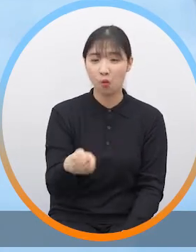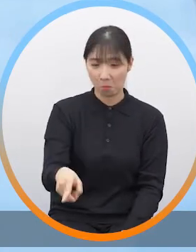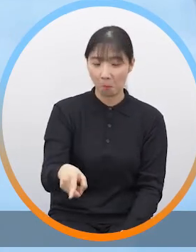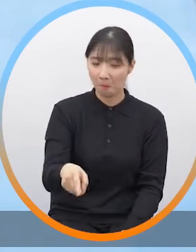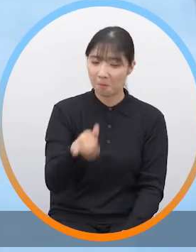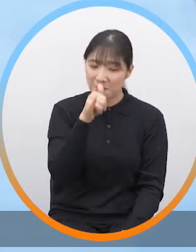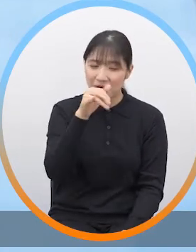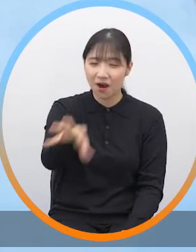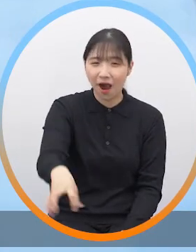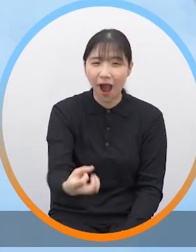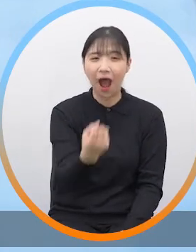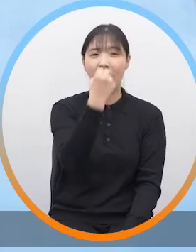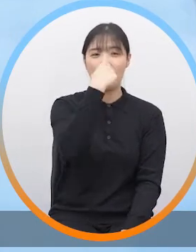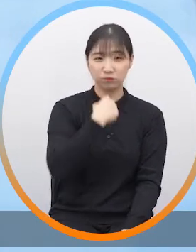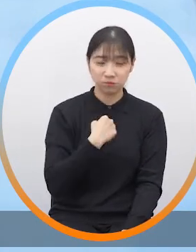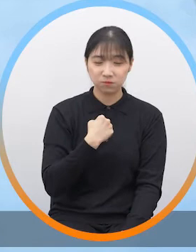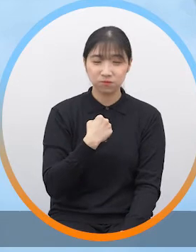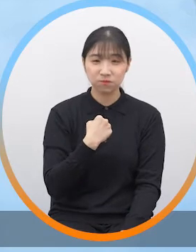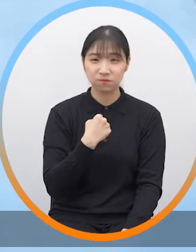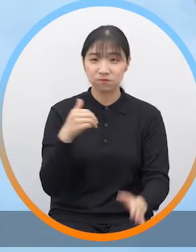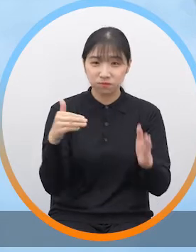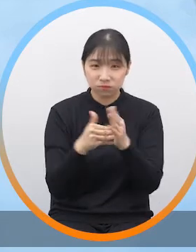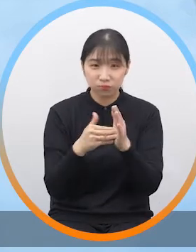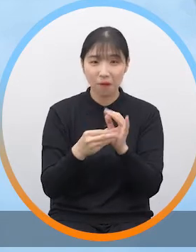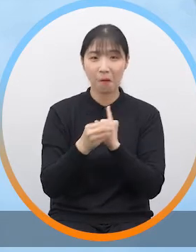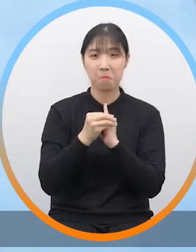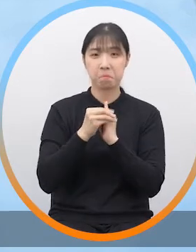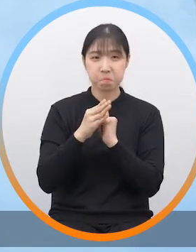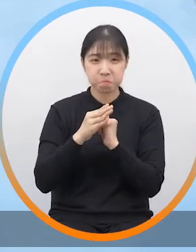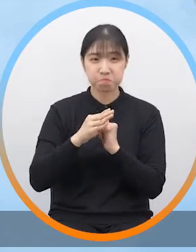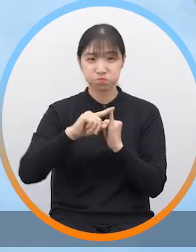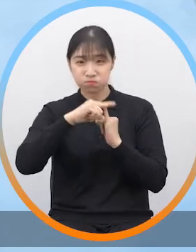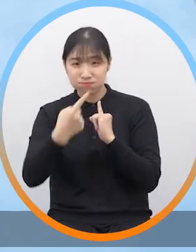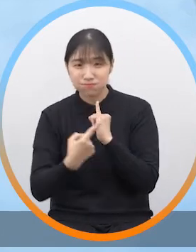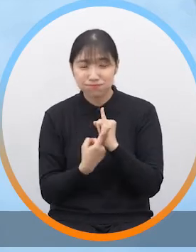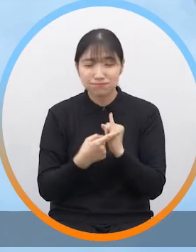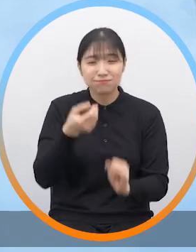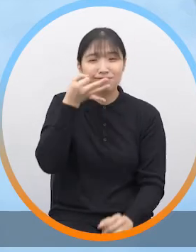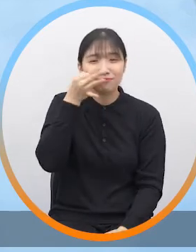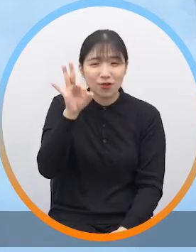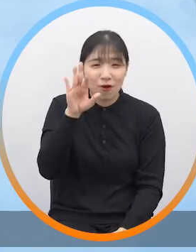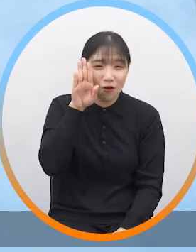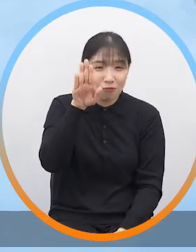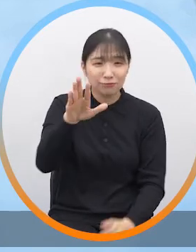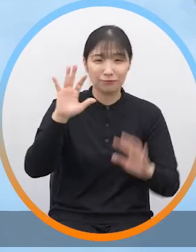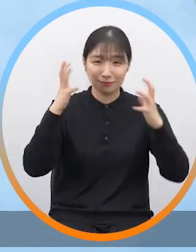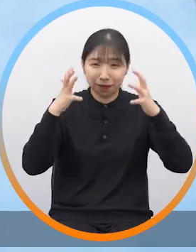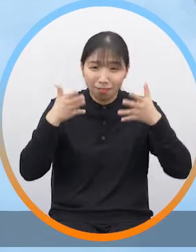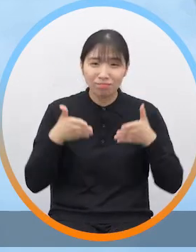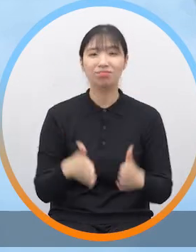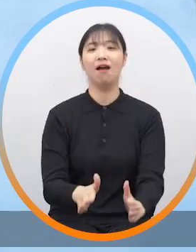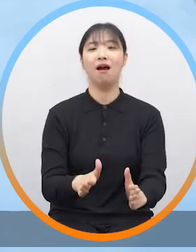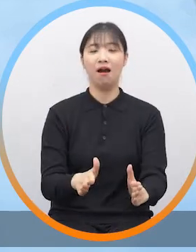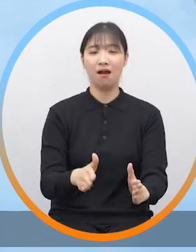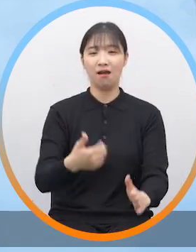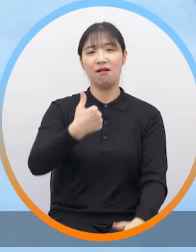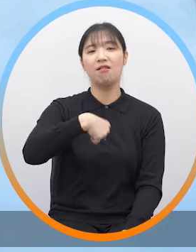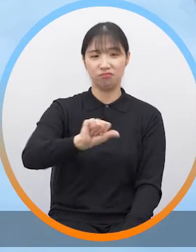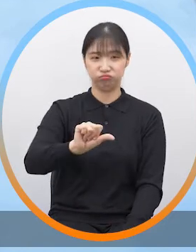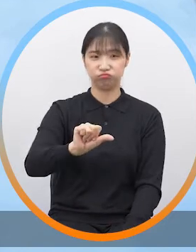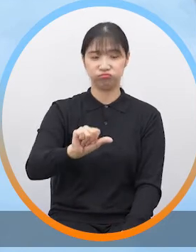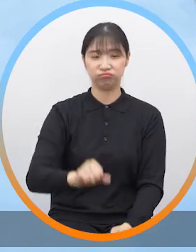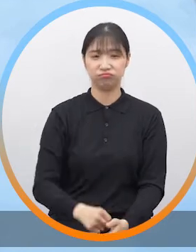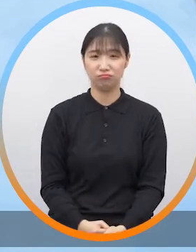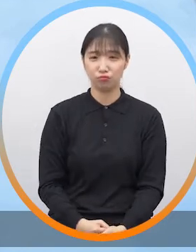먹었다고 합니다. 그러자 임신이 됐고 10개월이 되자 아기를 낳게 됐는데